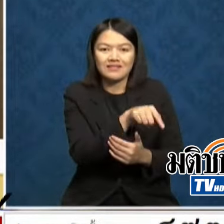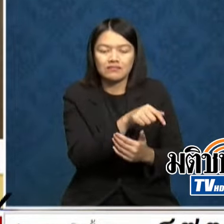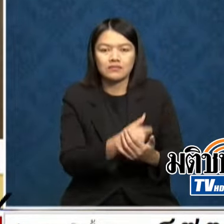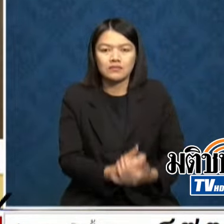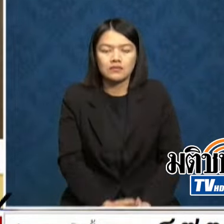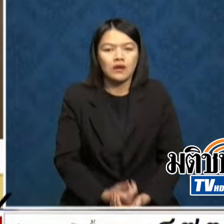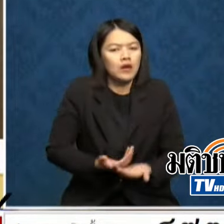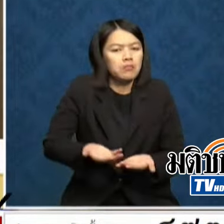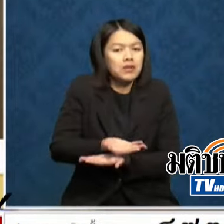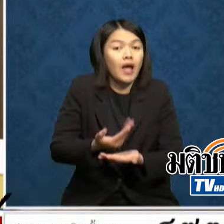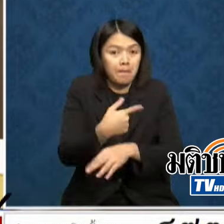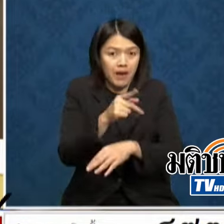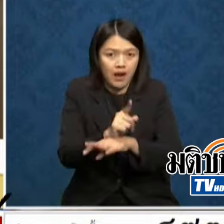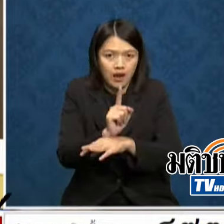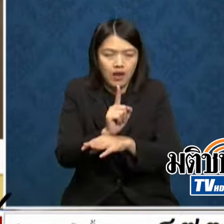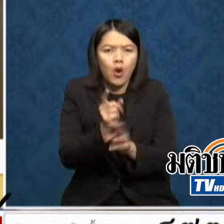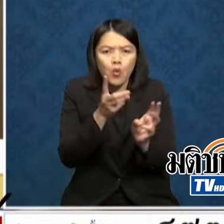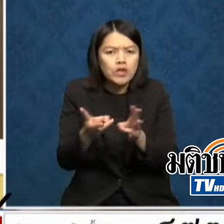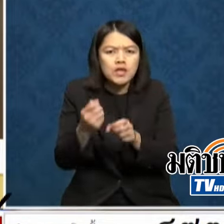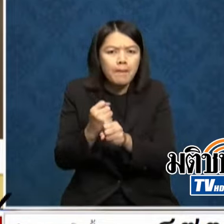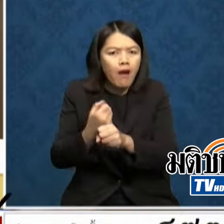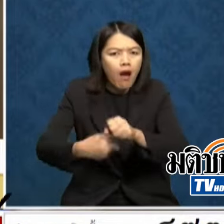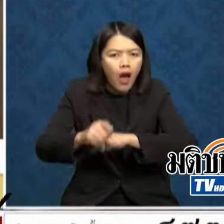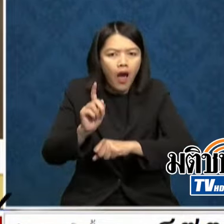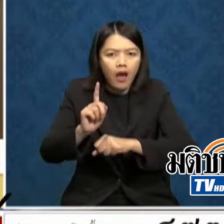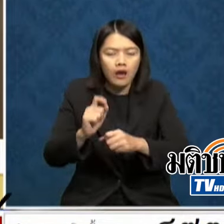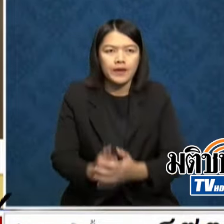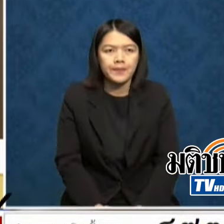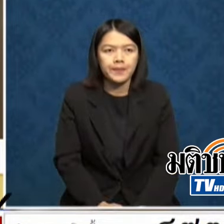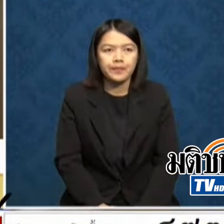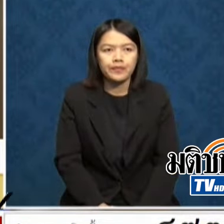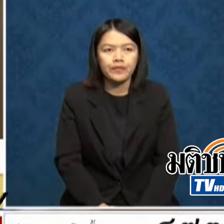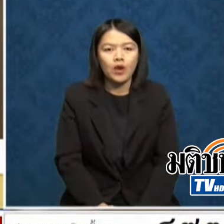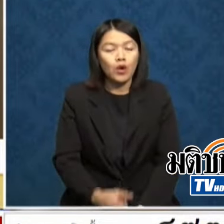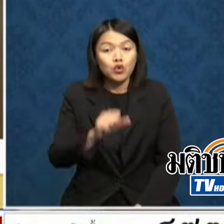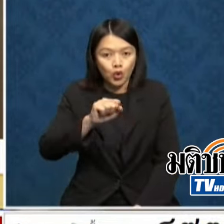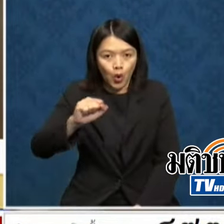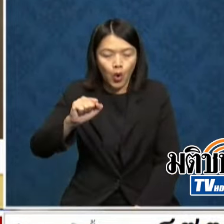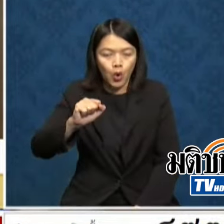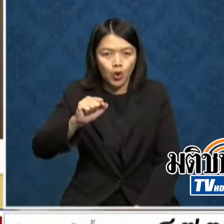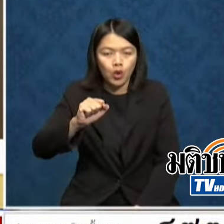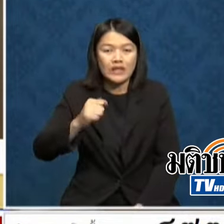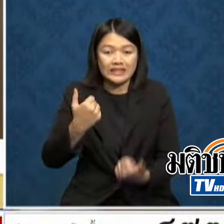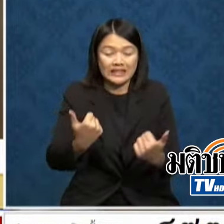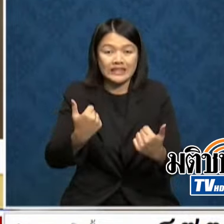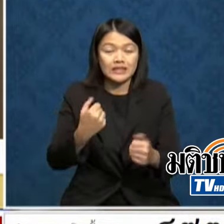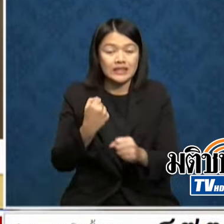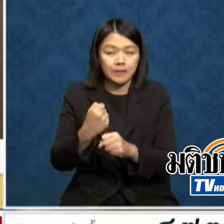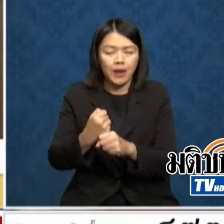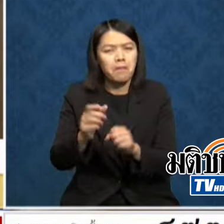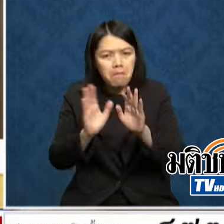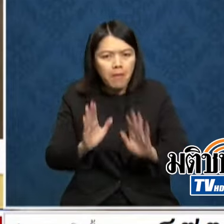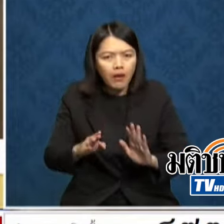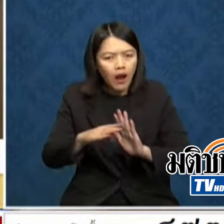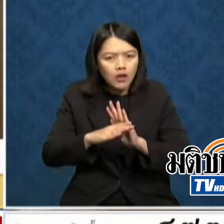ทีนี้ก็ต้องปรึกษาท่านประธานว่าแนวทางปฏิบัติเนี่ยนะครับของสภาผู้แทนราษฎรของเราแบบแห่งนี้เนี่ยนะครับเป็นยัง